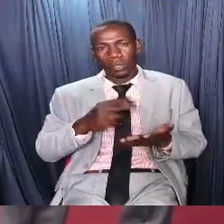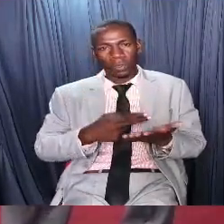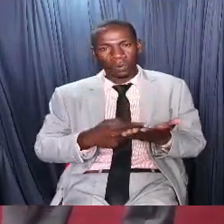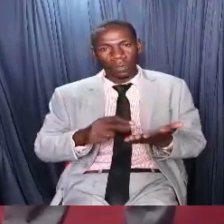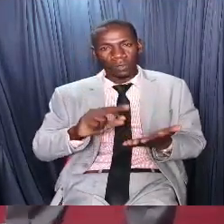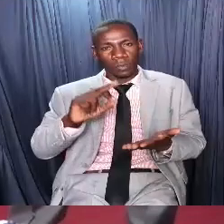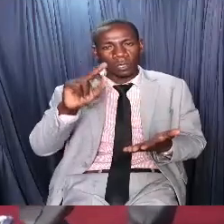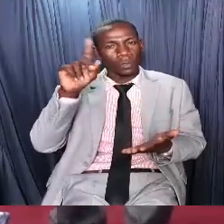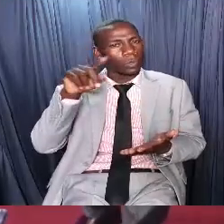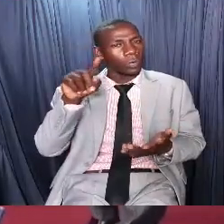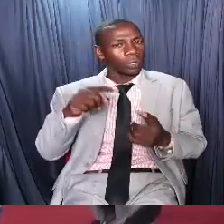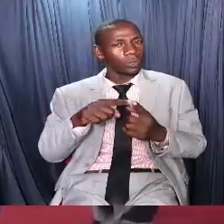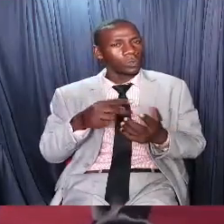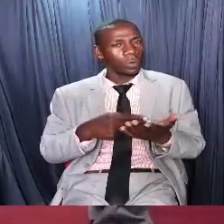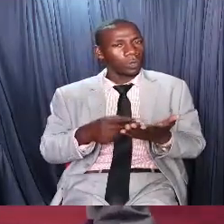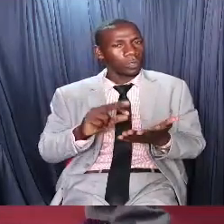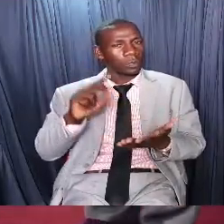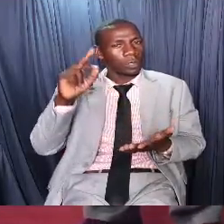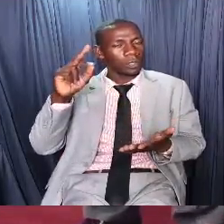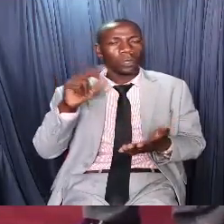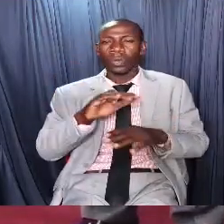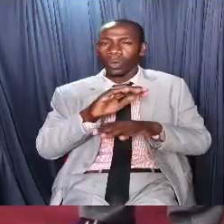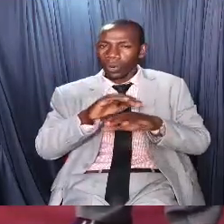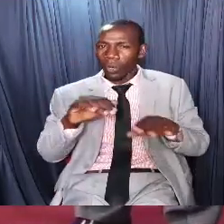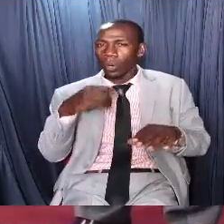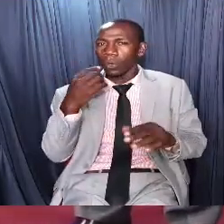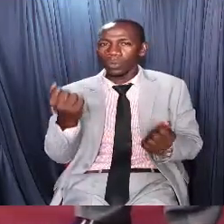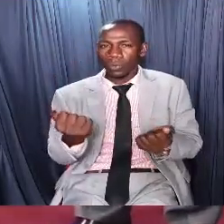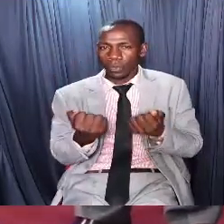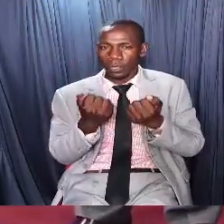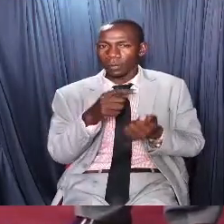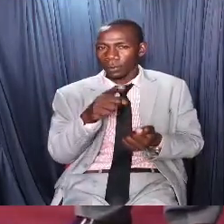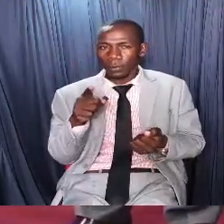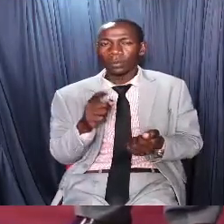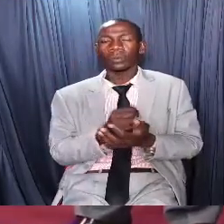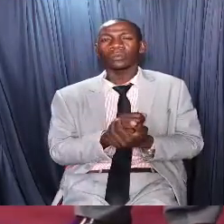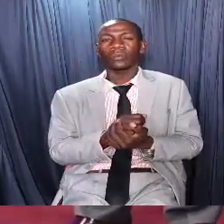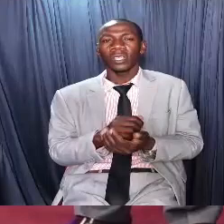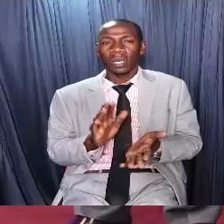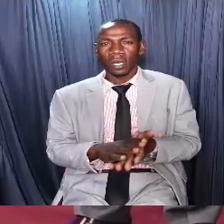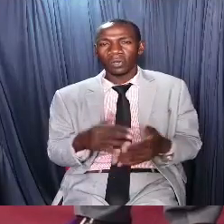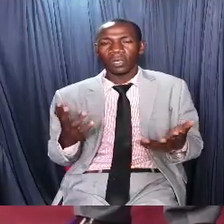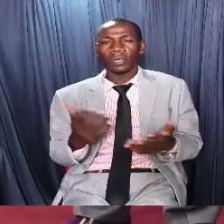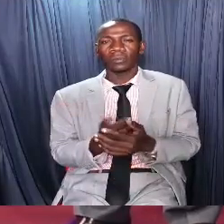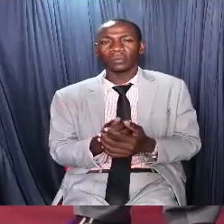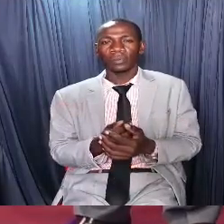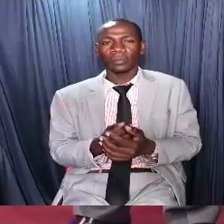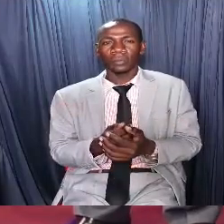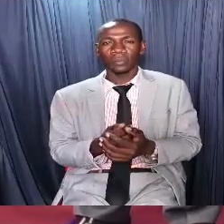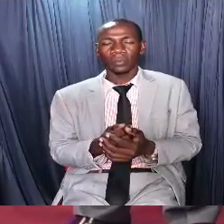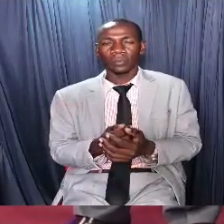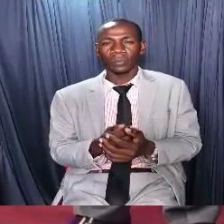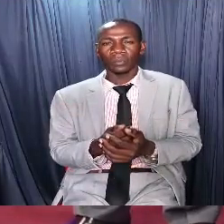mweri, umkose yeye. You wrong God himself. Kesho utamuita nani? Tomorrow who will you call? Hallelujah. Hallelujah.